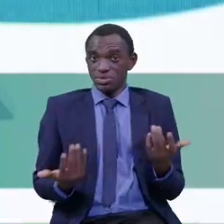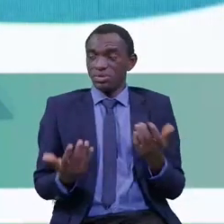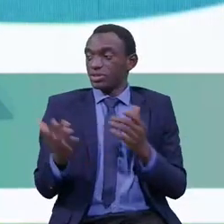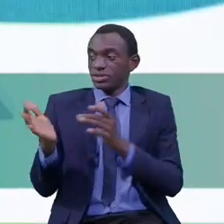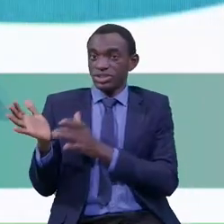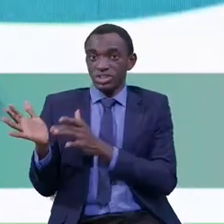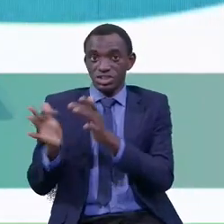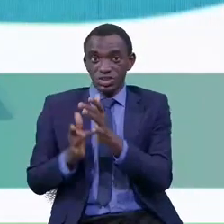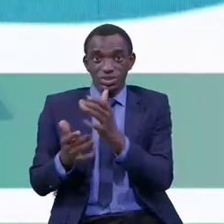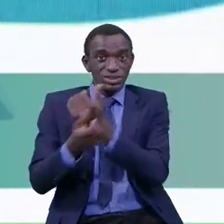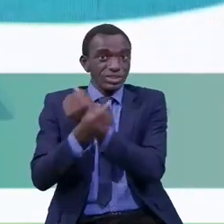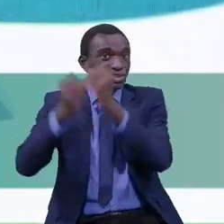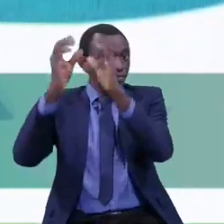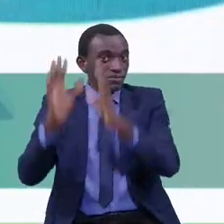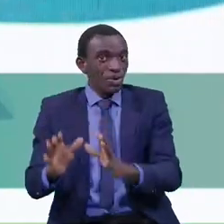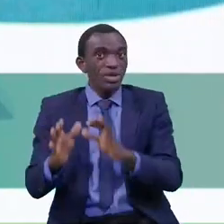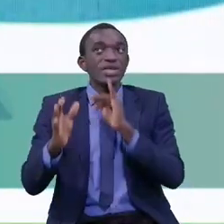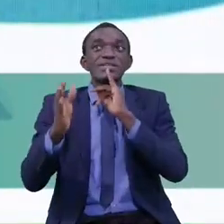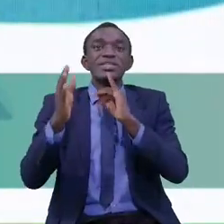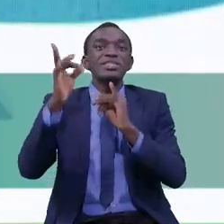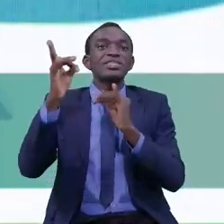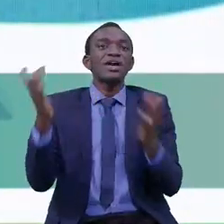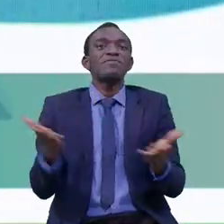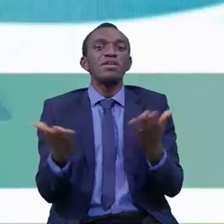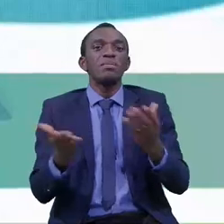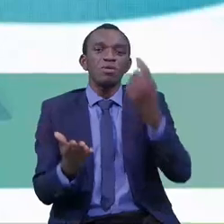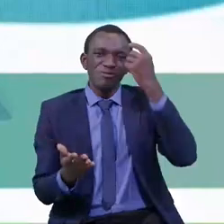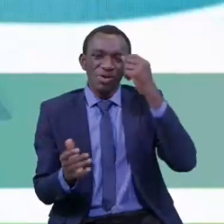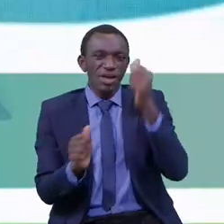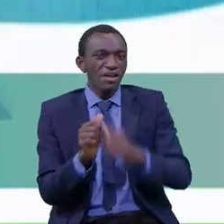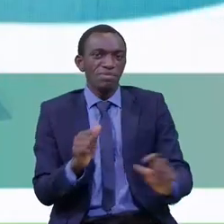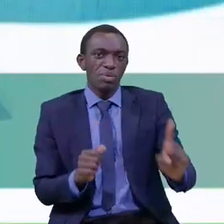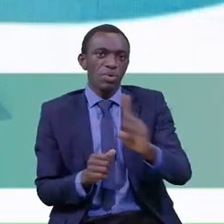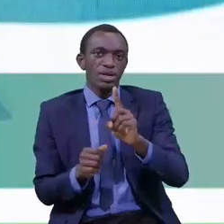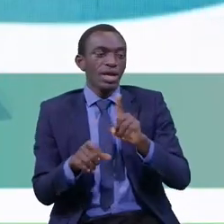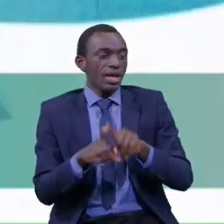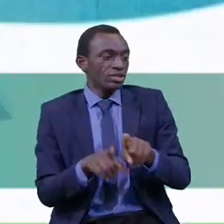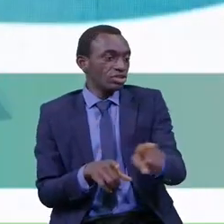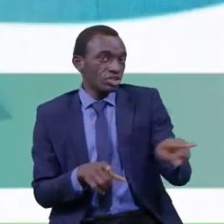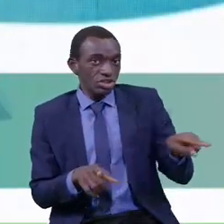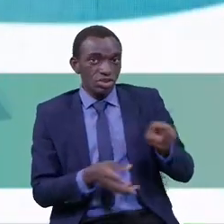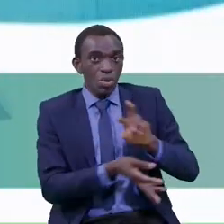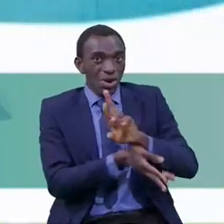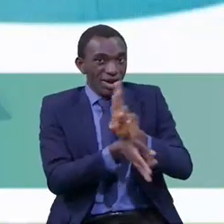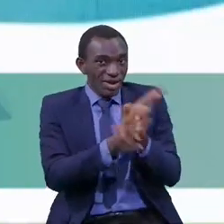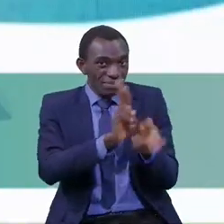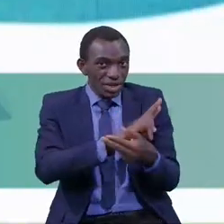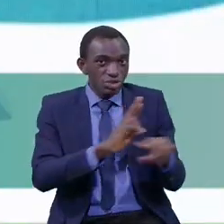Jésus le Sauveur est disponible pour tout le monde. Et comme vous repentez, vous